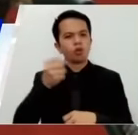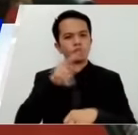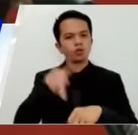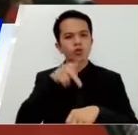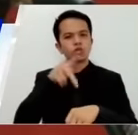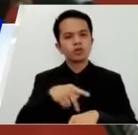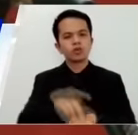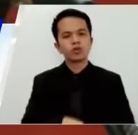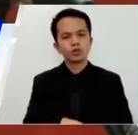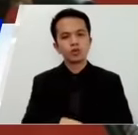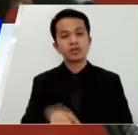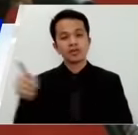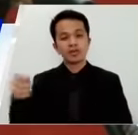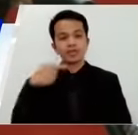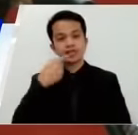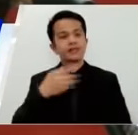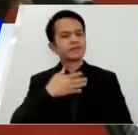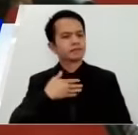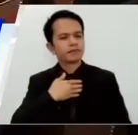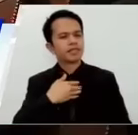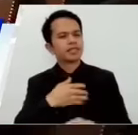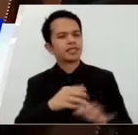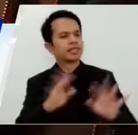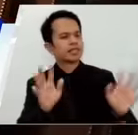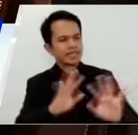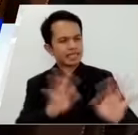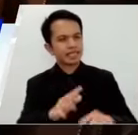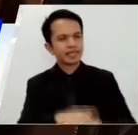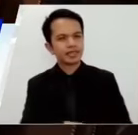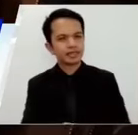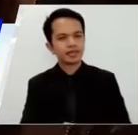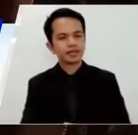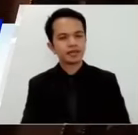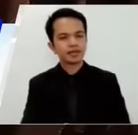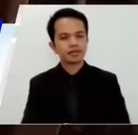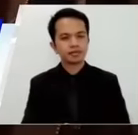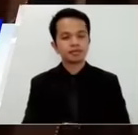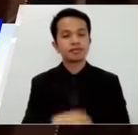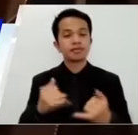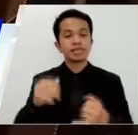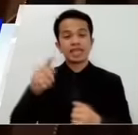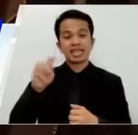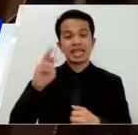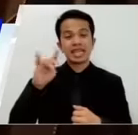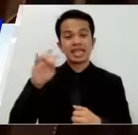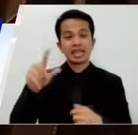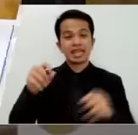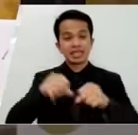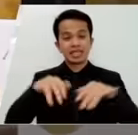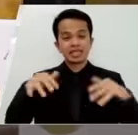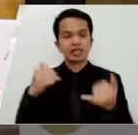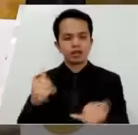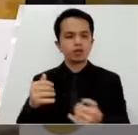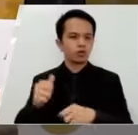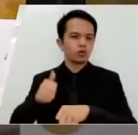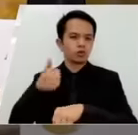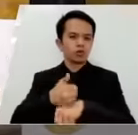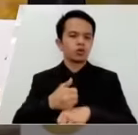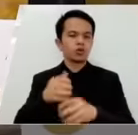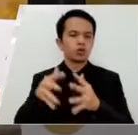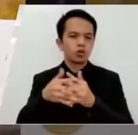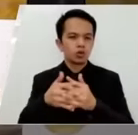Sabi niya, please do not do it. Sa trilateral summit sa Amerika, muling pinagtibay ng Amerika ang kanilang